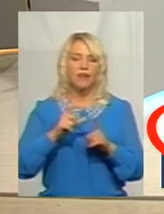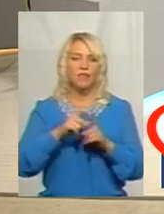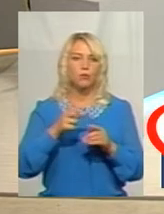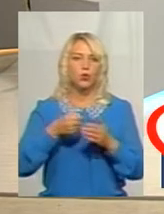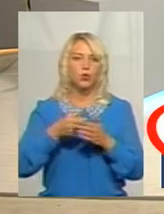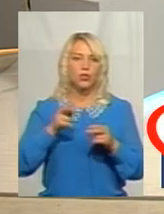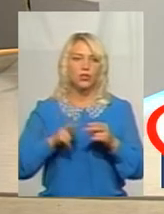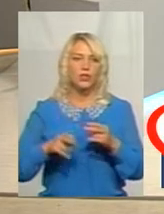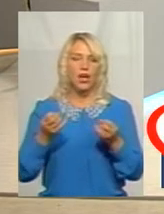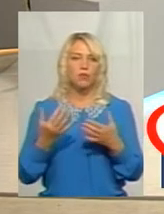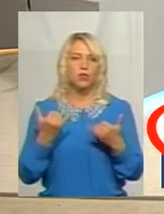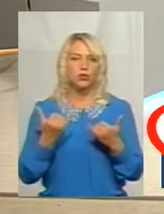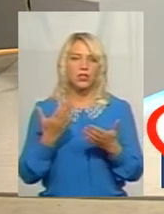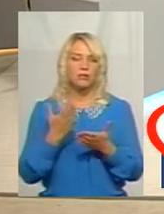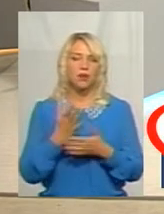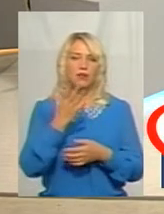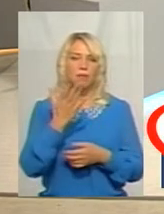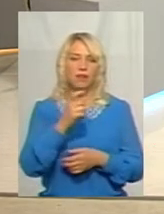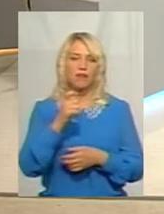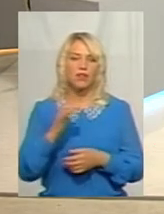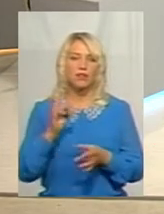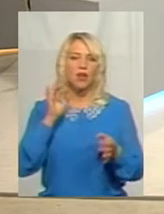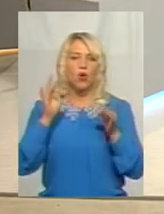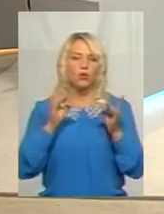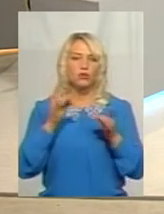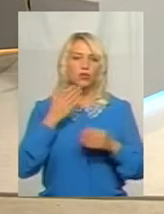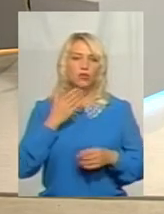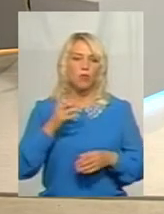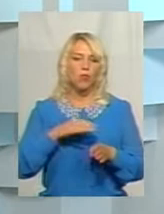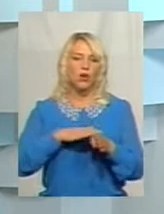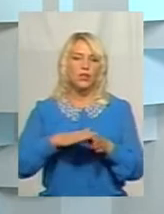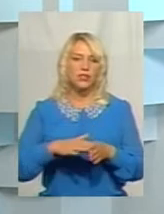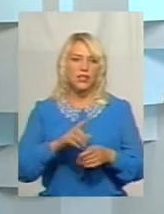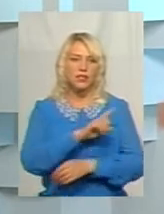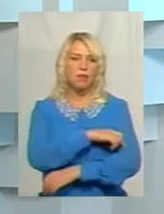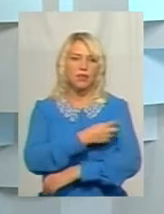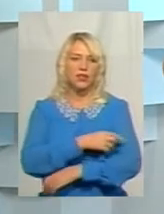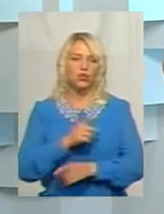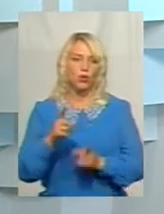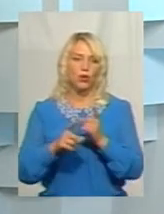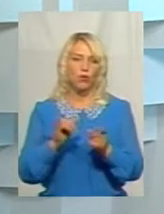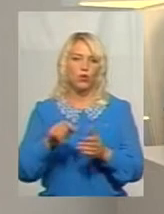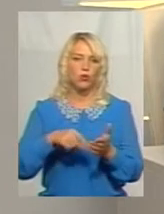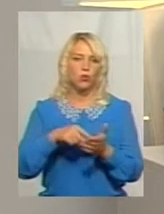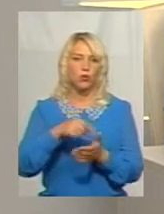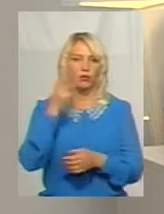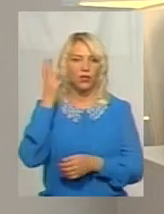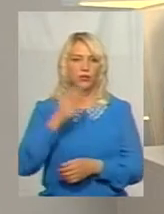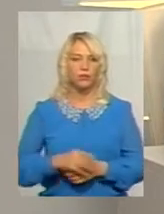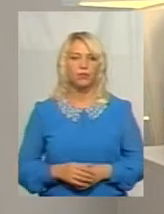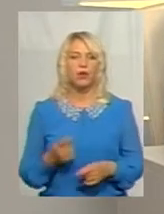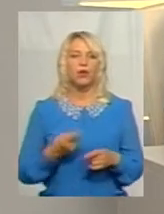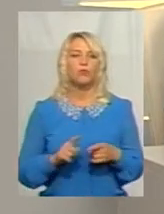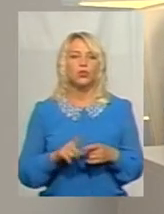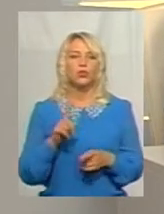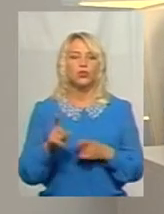А просто зараз маєте 5 хвилин на озвучення звіту про реалізацію медичної реформи у Хмельницькому. Прошу. Ну, про те, що